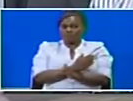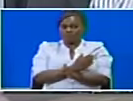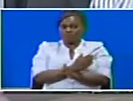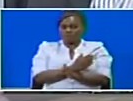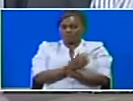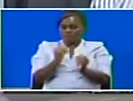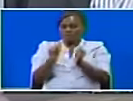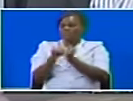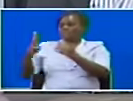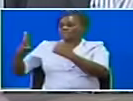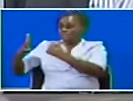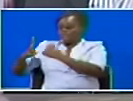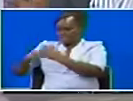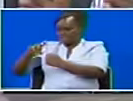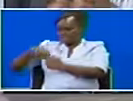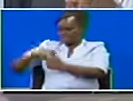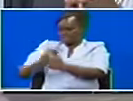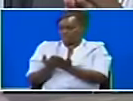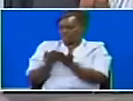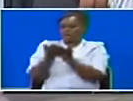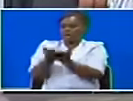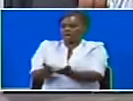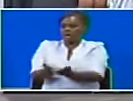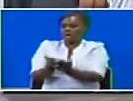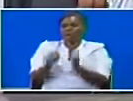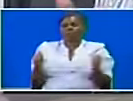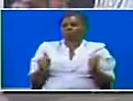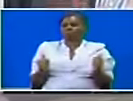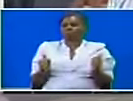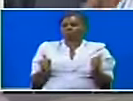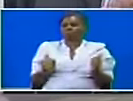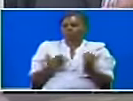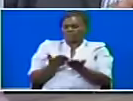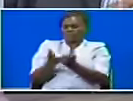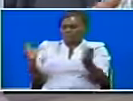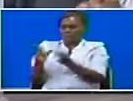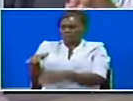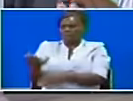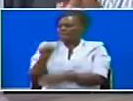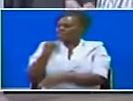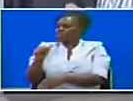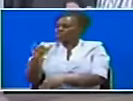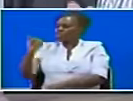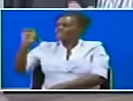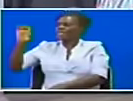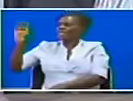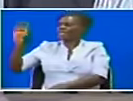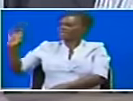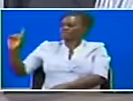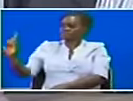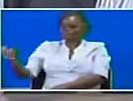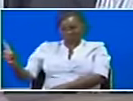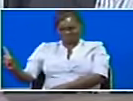tarehe 19 tuwe tumeweka makaratasi yetu sawa, na amewasilisha kwa chama, ajawasilisha kwa IBC.